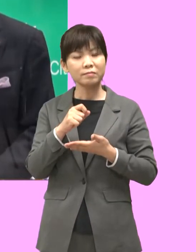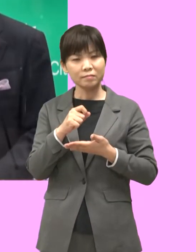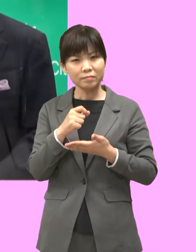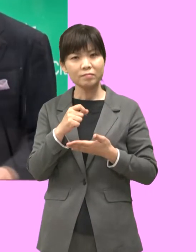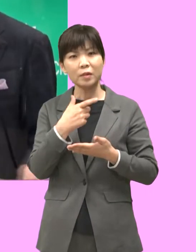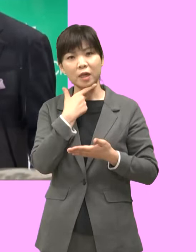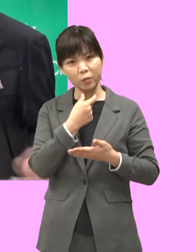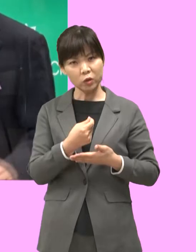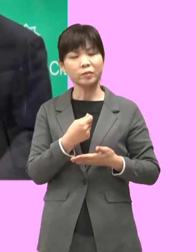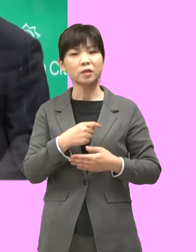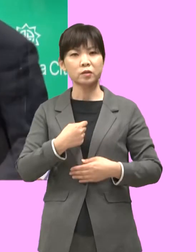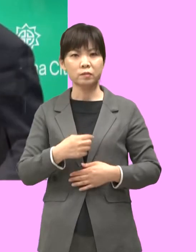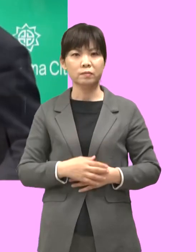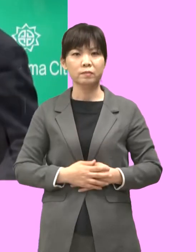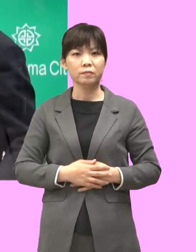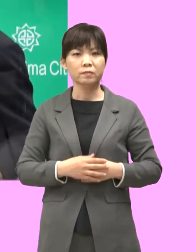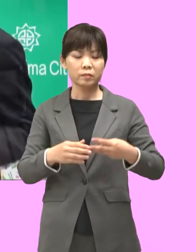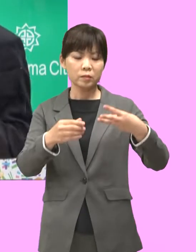は以上であります。